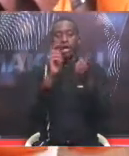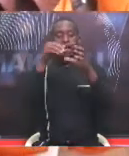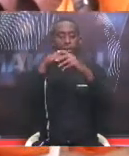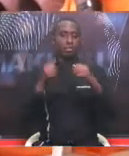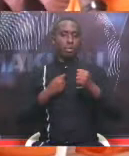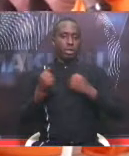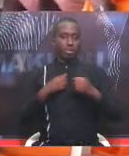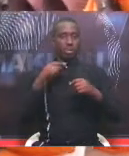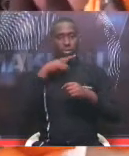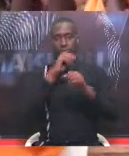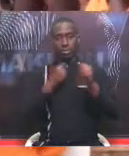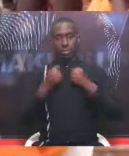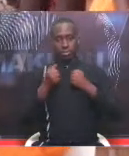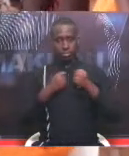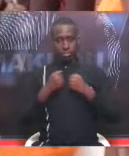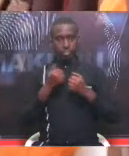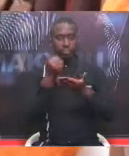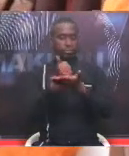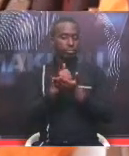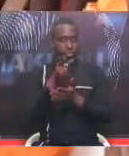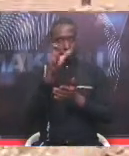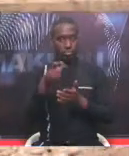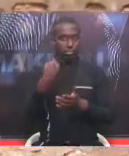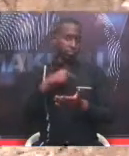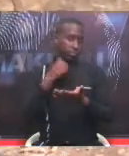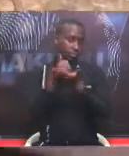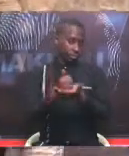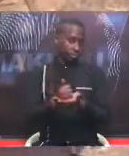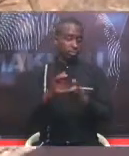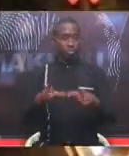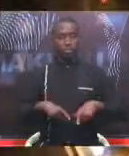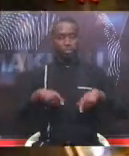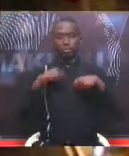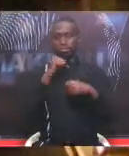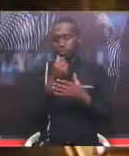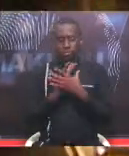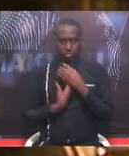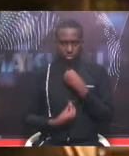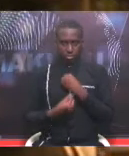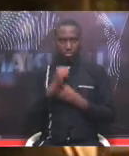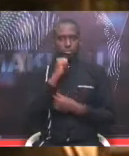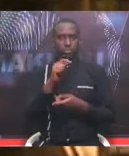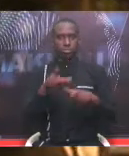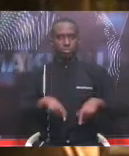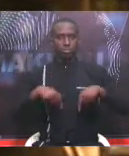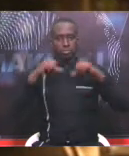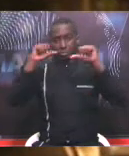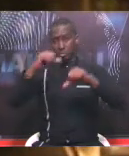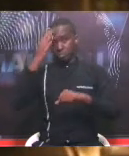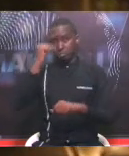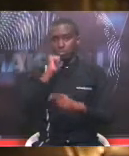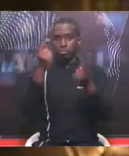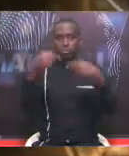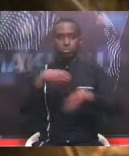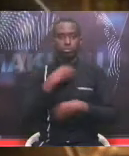sosiyete nyarwanda rero bidufasha kugira ngo uwo muntu natwe tumufashe kubaho atihebye atabayeho nabi kubera ko